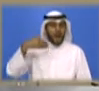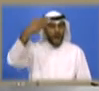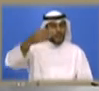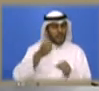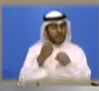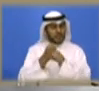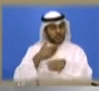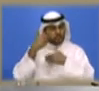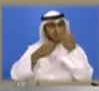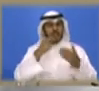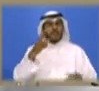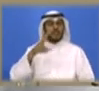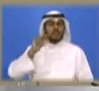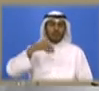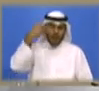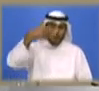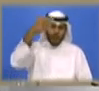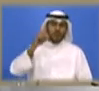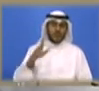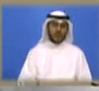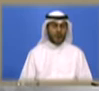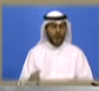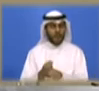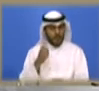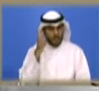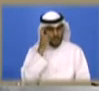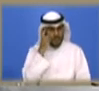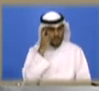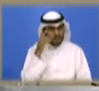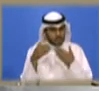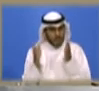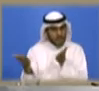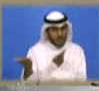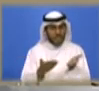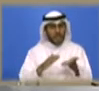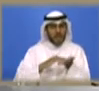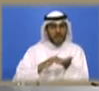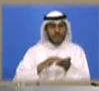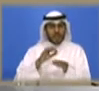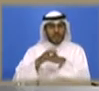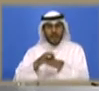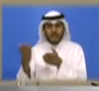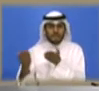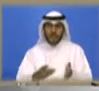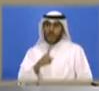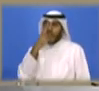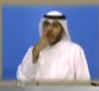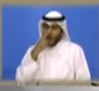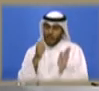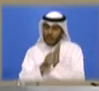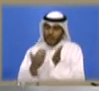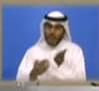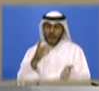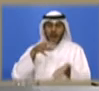أكثر وانفتاح أكثر لموسم الحج لضيوف الرحمن، وبالتالي ستبقى الكويت في المقدمة سواء